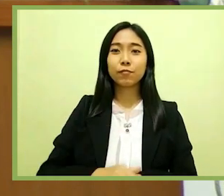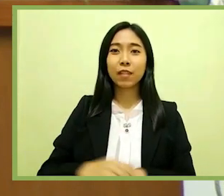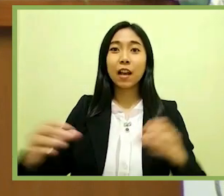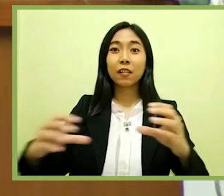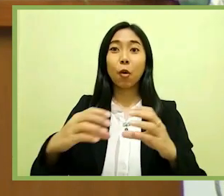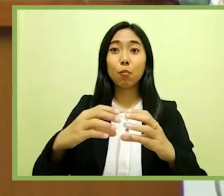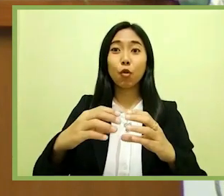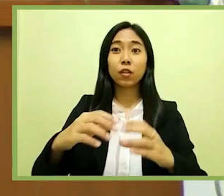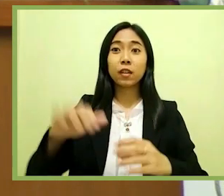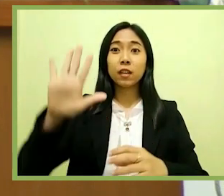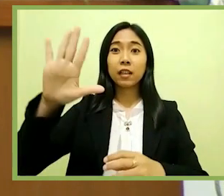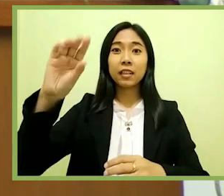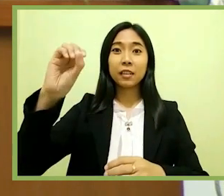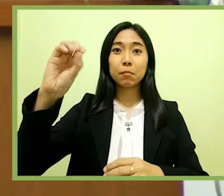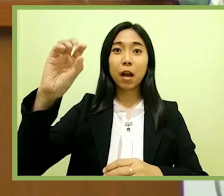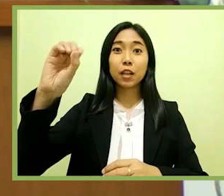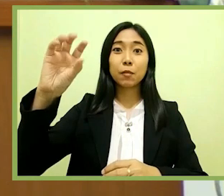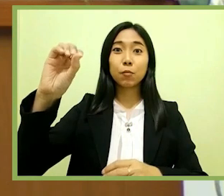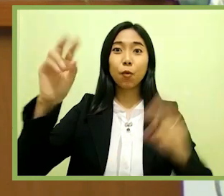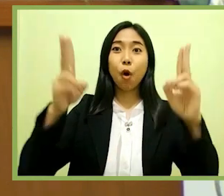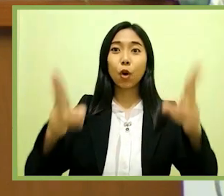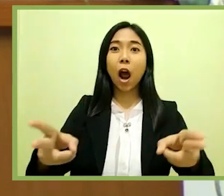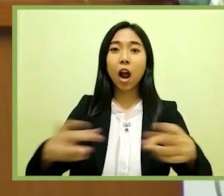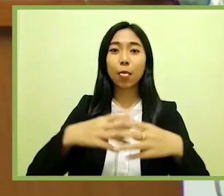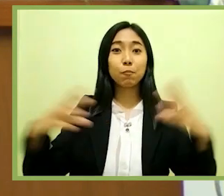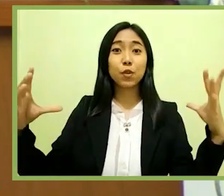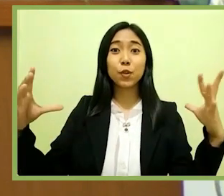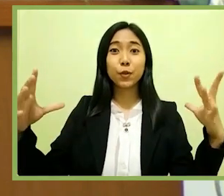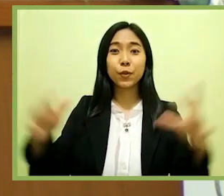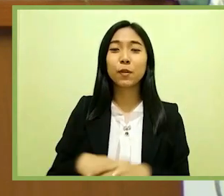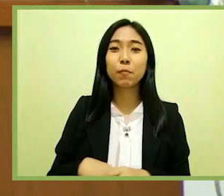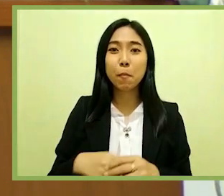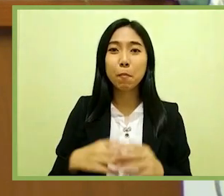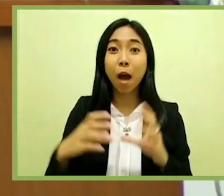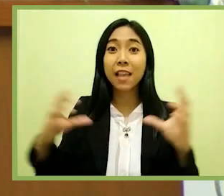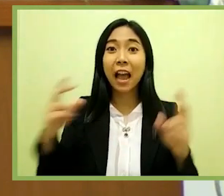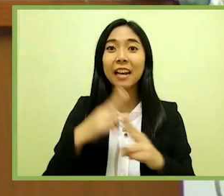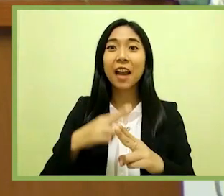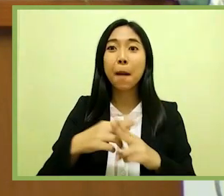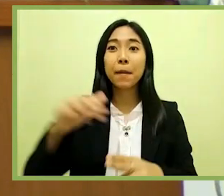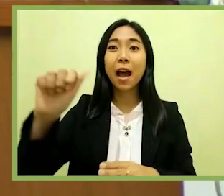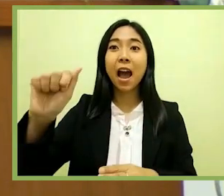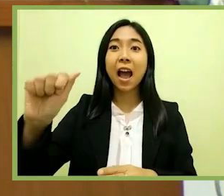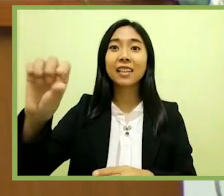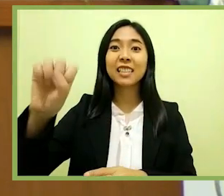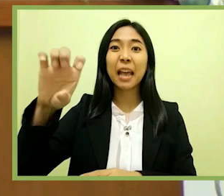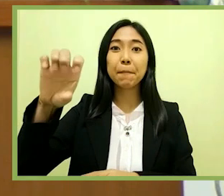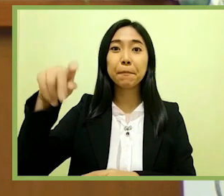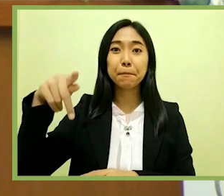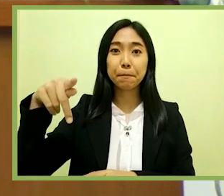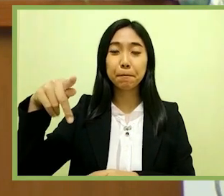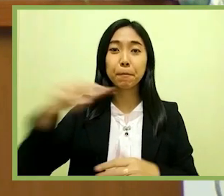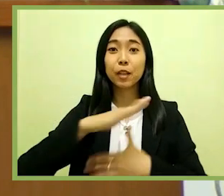dari 5.000-an orang. Mungkin sekarang lebih, saudara ya. Semua berkumpul, Asep-Asep berkumpul dari